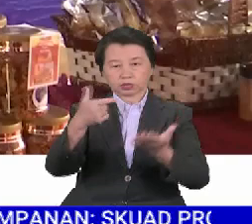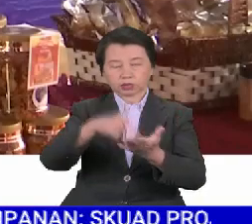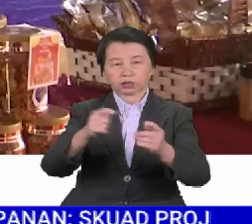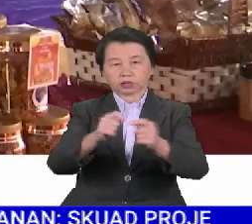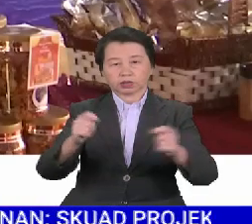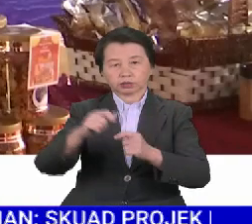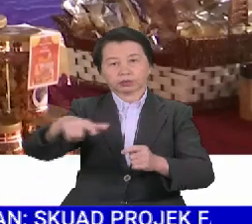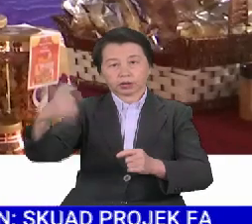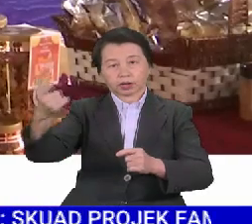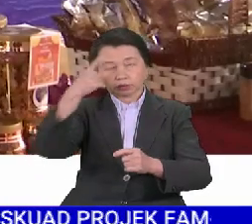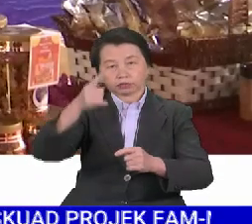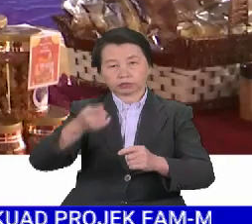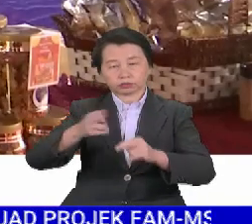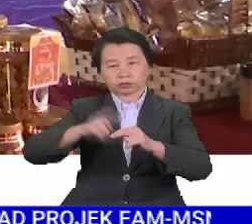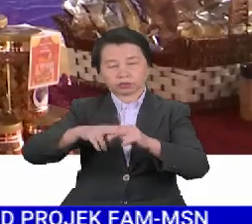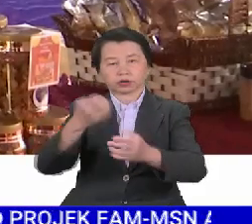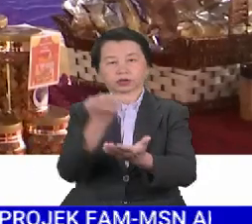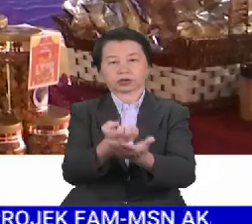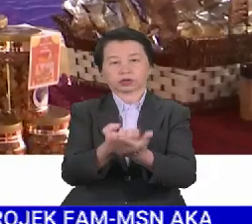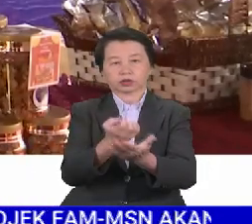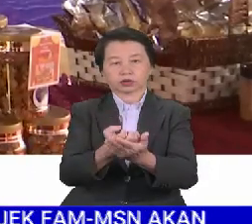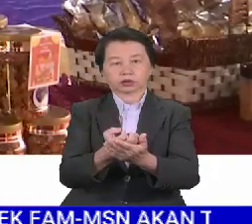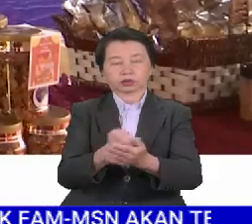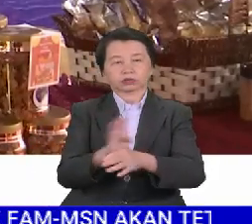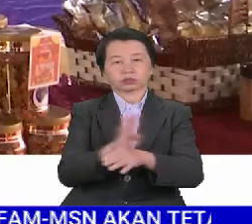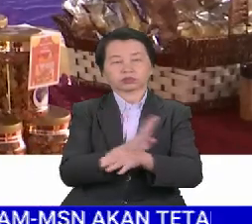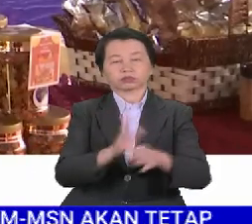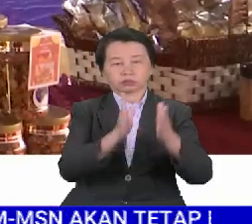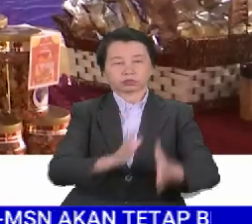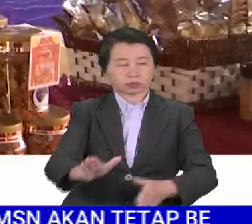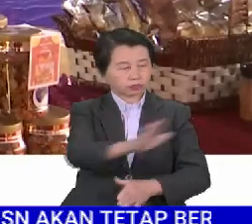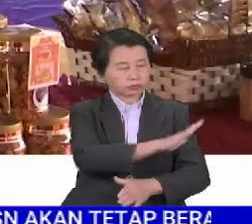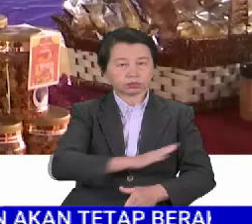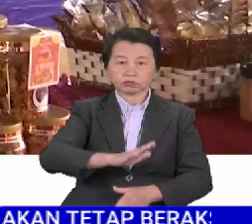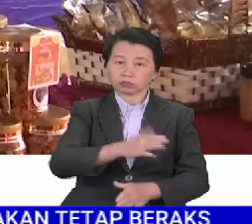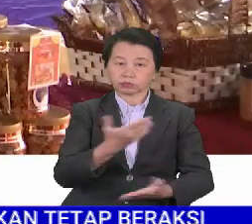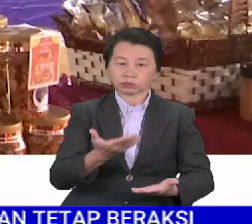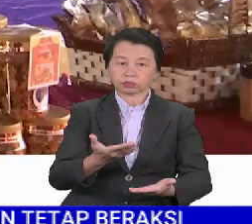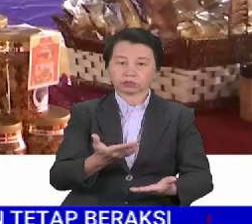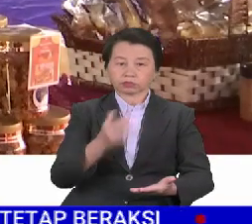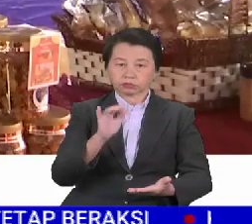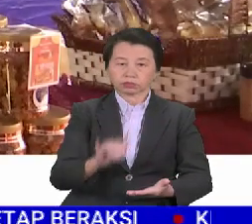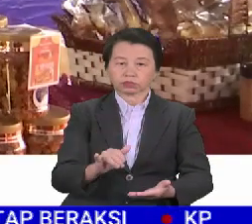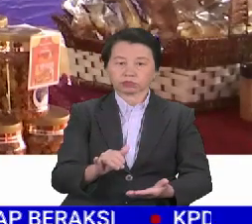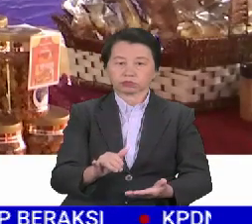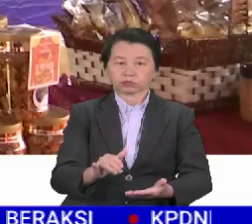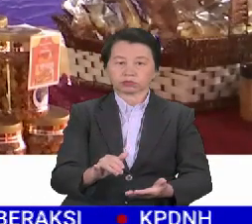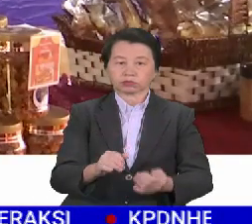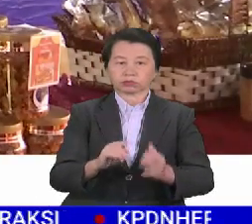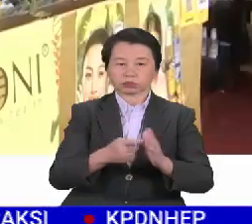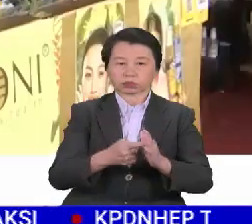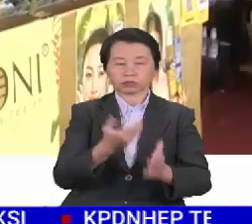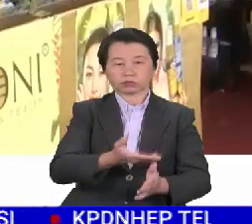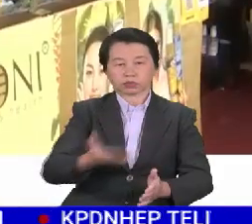tempat-tempat lain untuk mengembangkan lagi ekonomi-ekonomi usahawan-usahawan yang apa? Yang mula produk